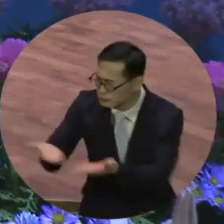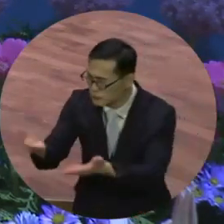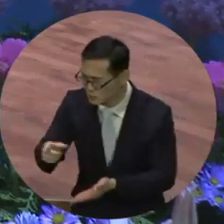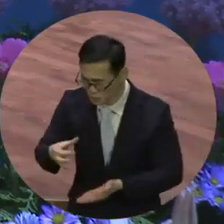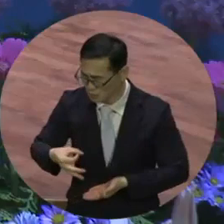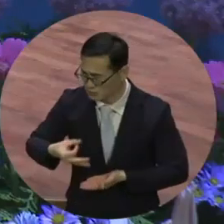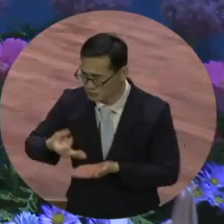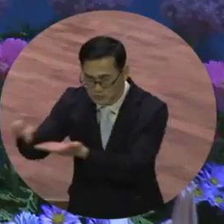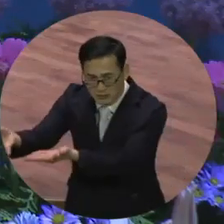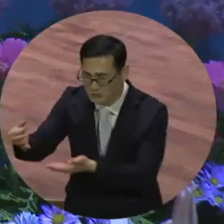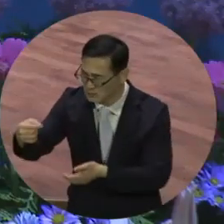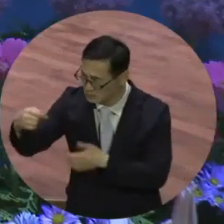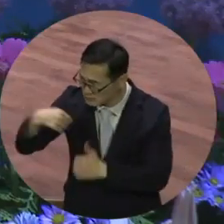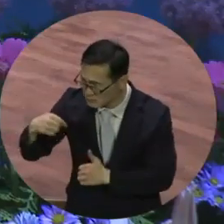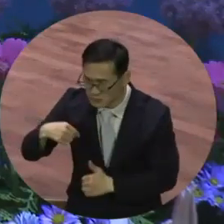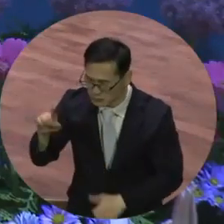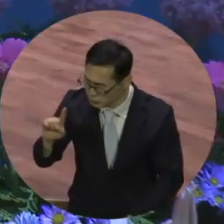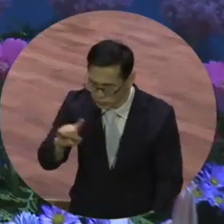그런데